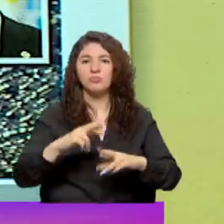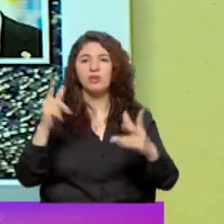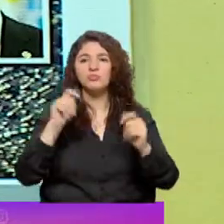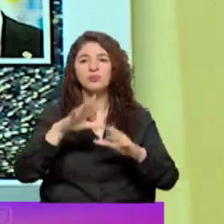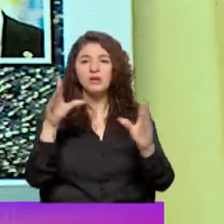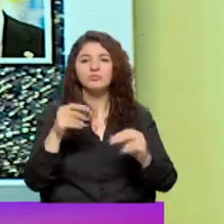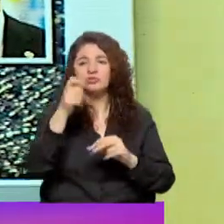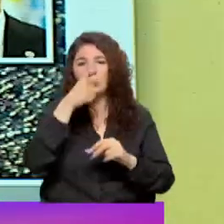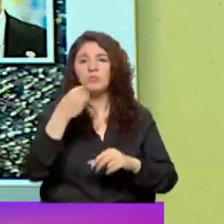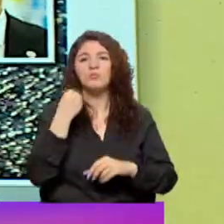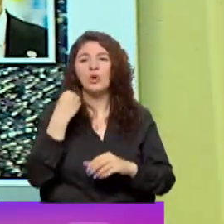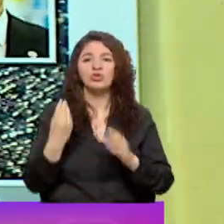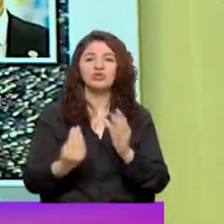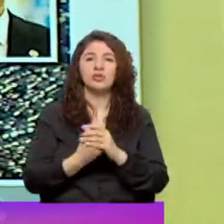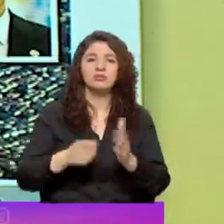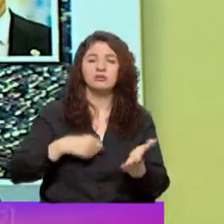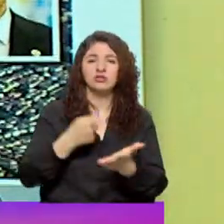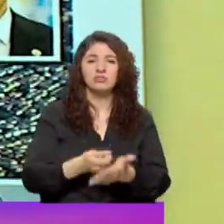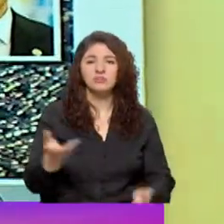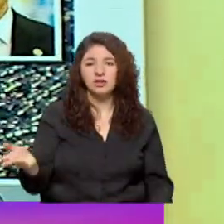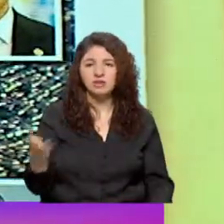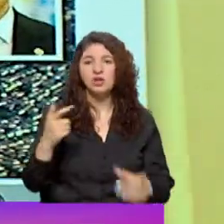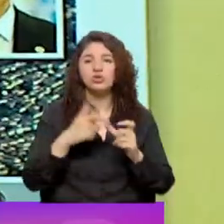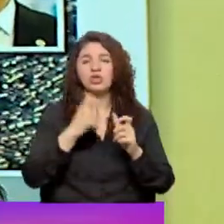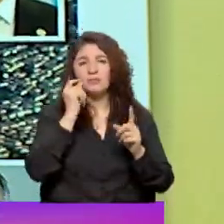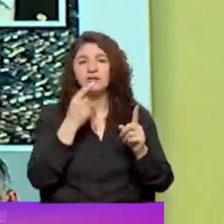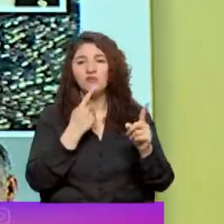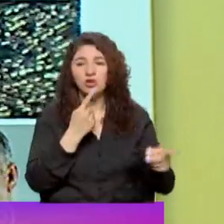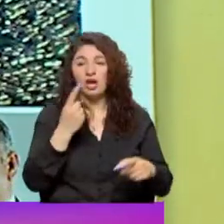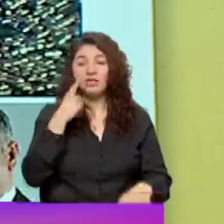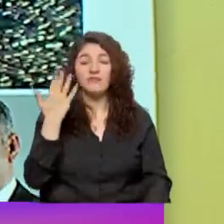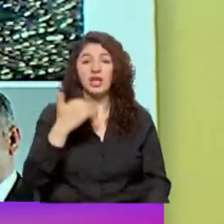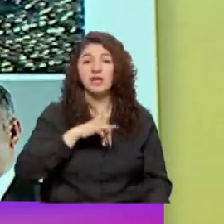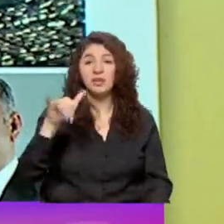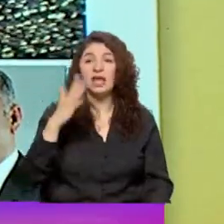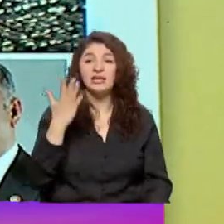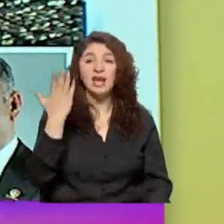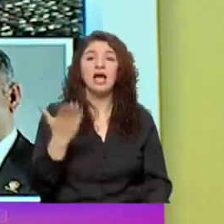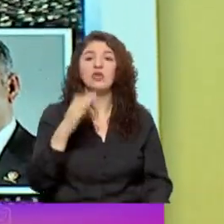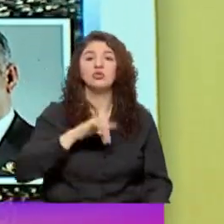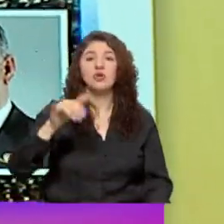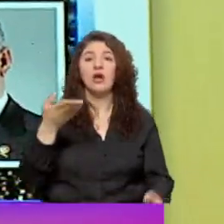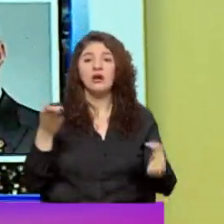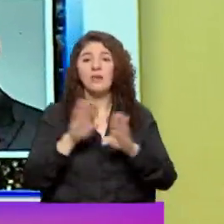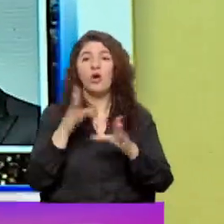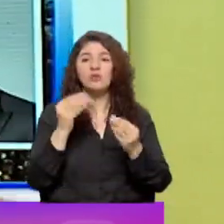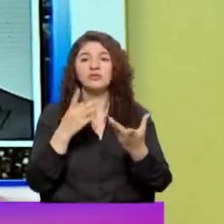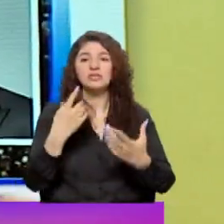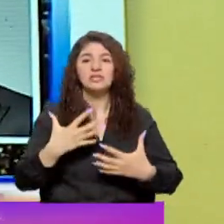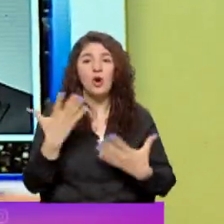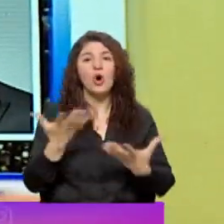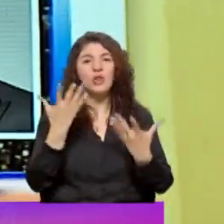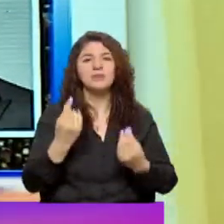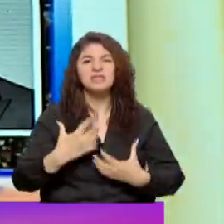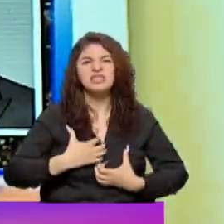Bunların hepsi ülkeye borç andıran yatırımlar Gürsel Erol da diyor ki Atatürk Havalimanı her ne kadar uçuşa kapalı olsa da